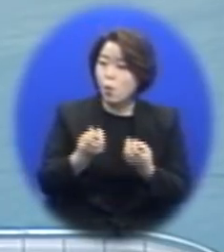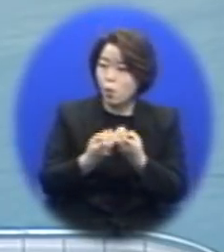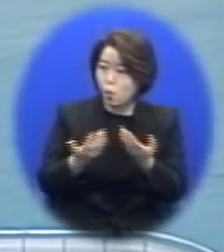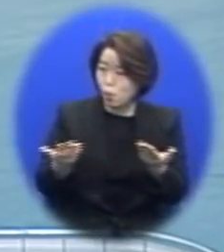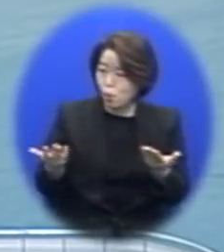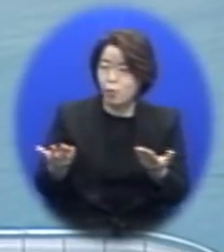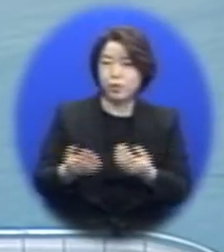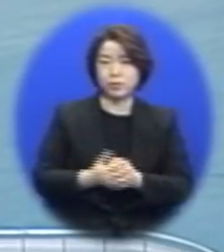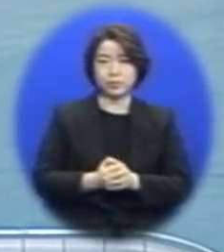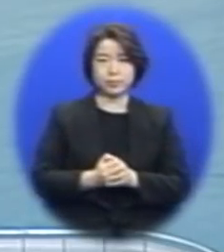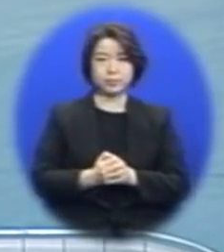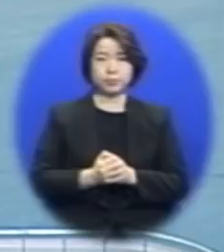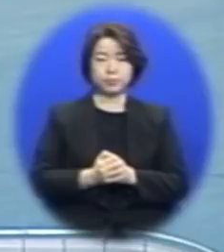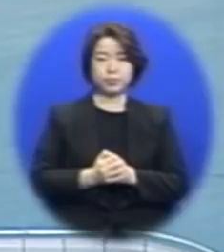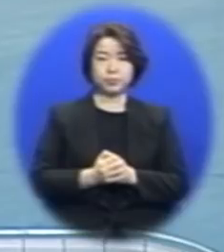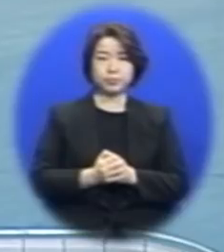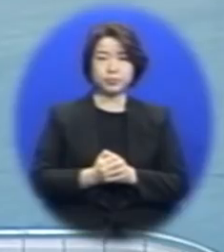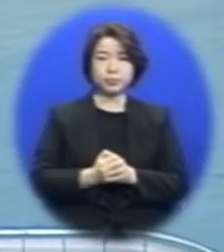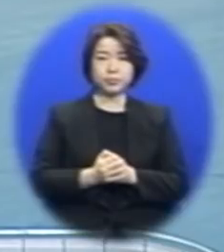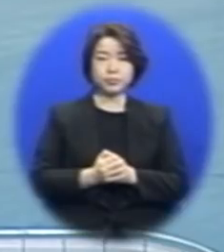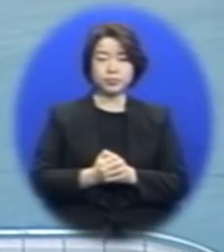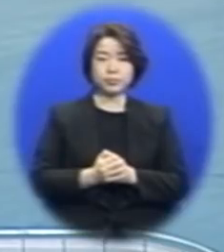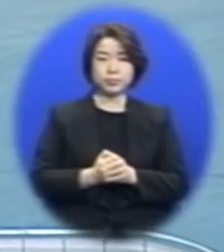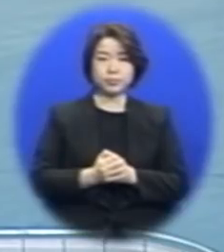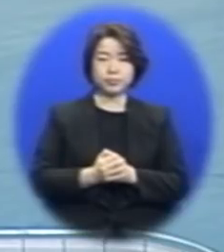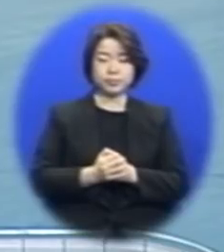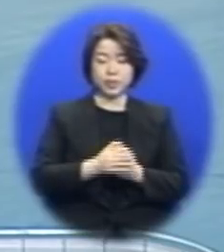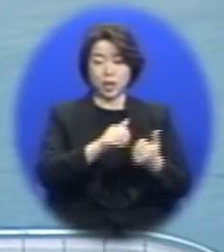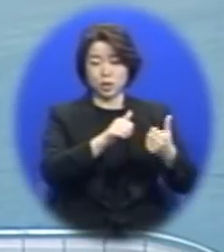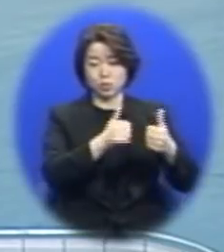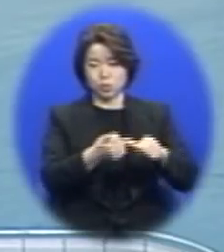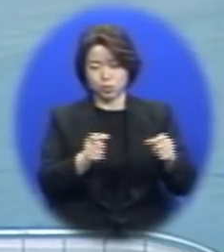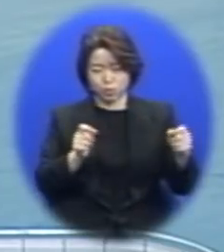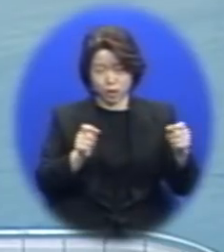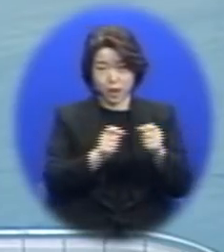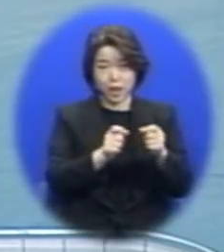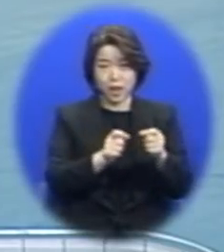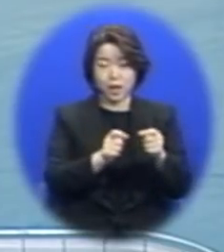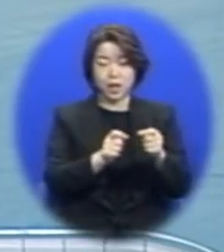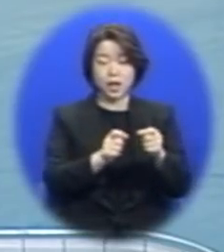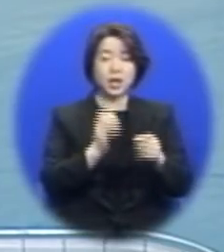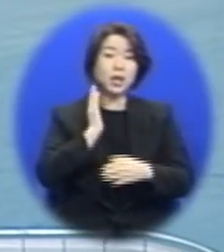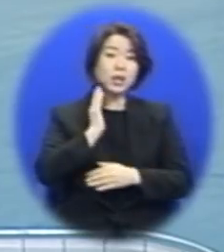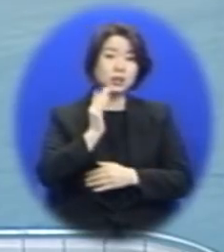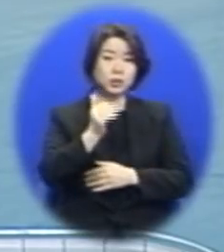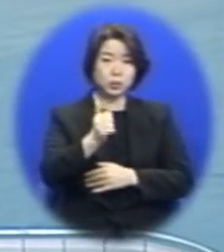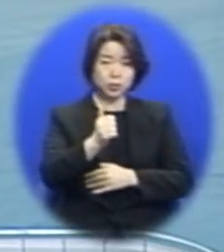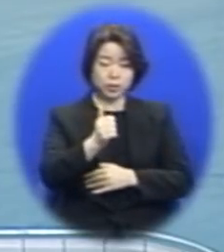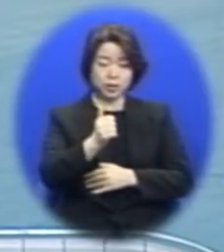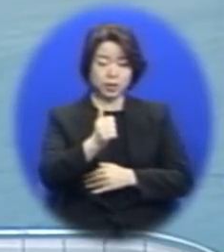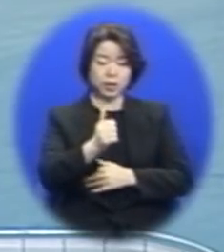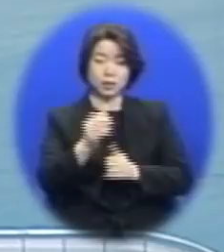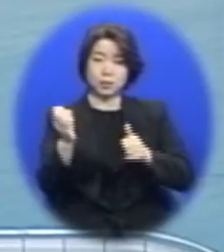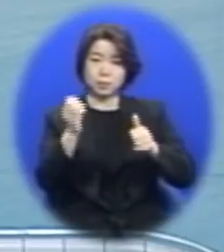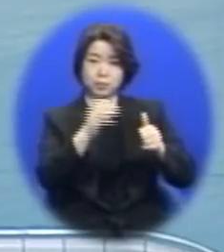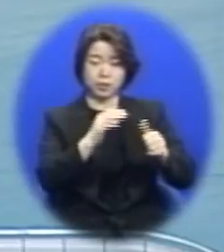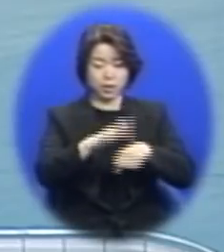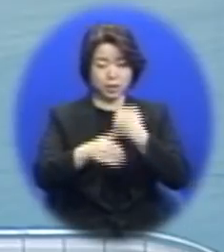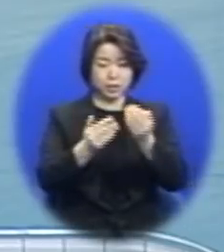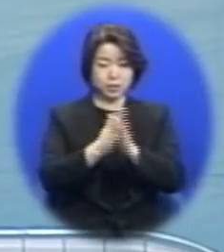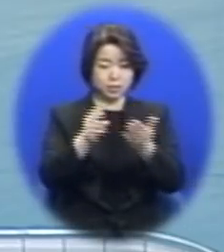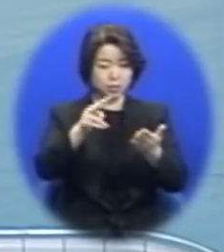되느냐? 그 임종을 앞두고 있는 아이젠하워에게 성경을